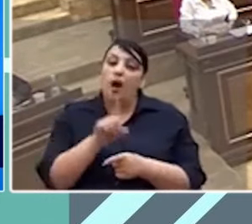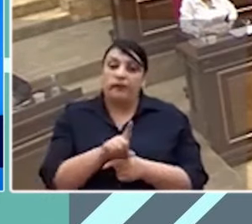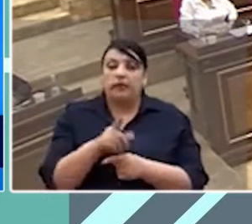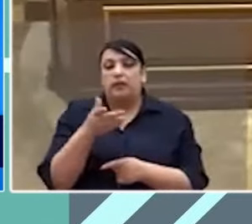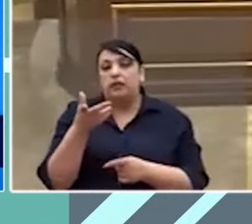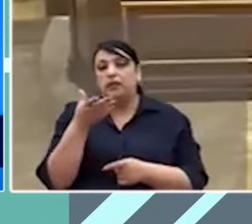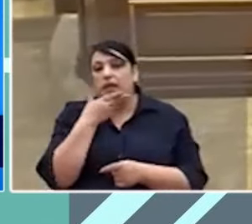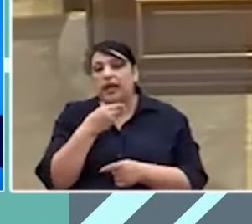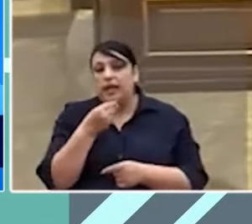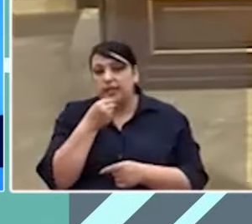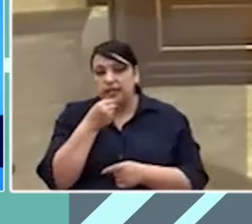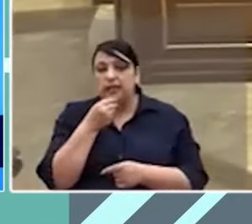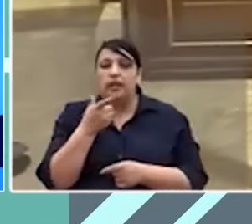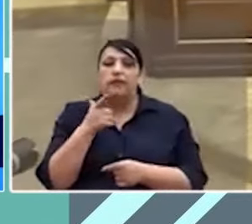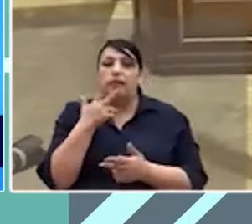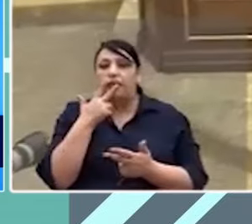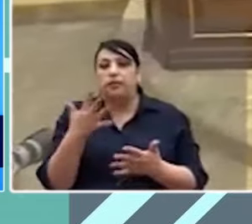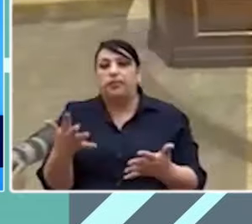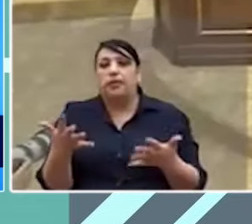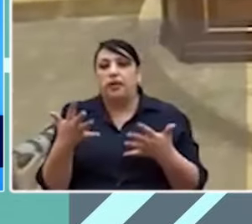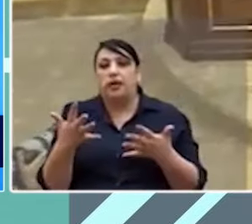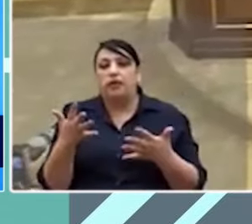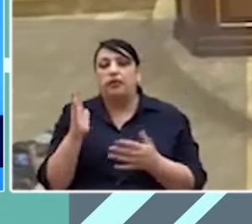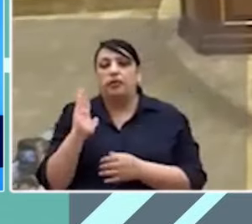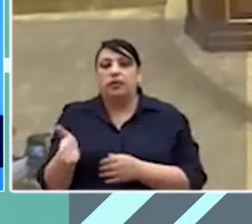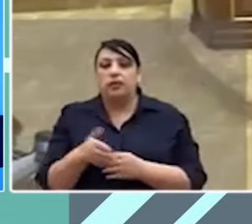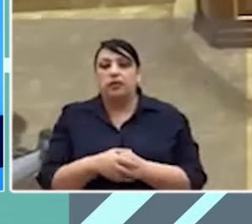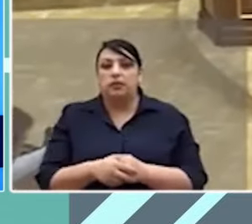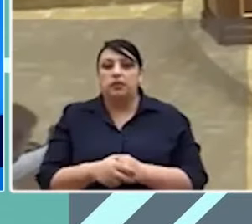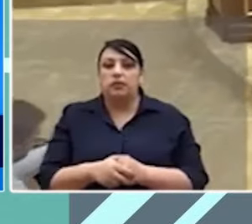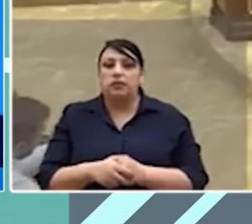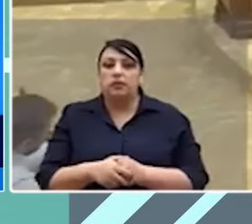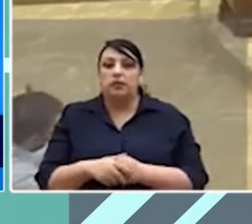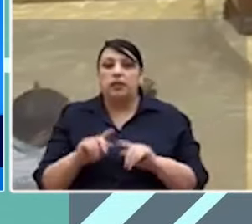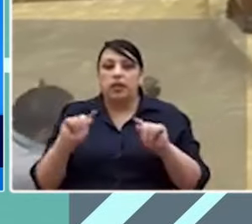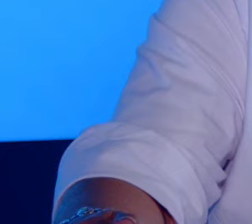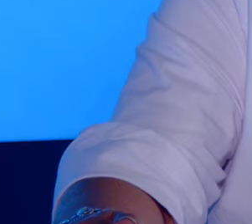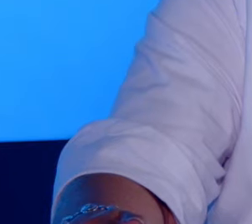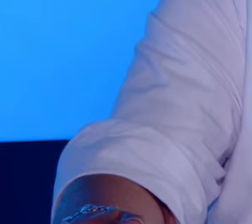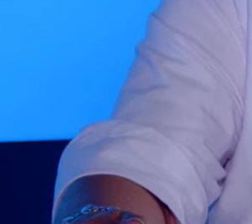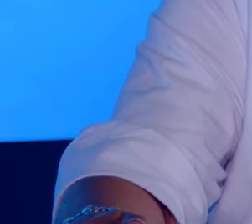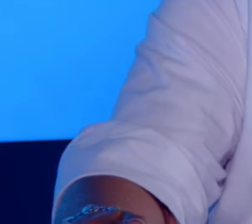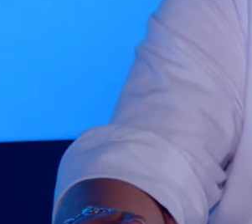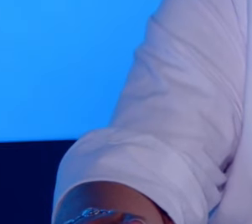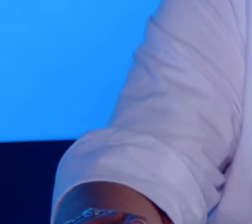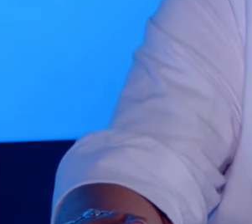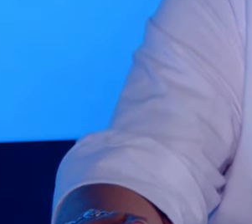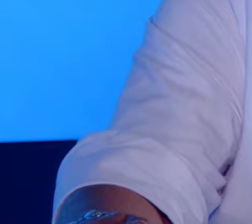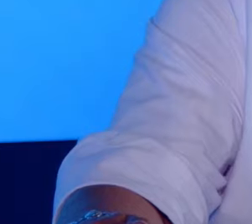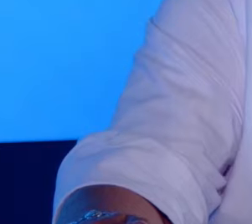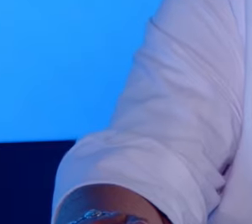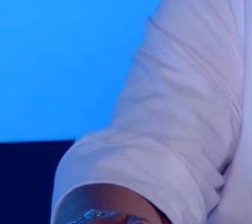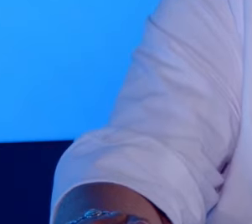ես ինձ համար այսօրվա լսումներից չհասկացա հարցի պատասխանը, իսկ ո՞րն է մեր